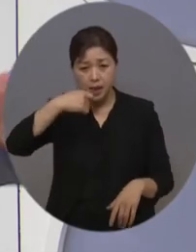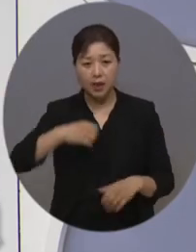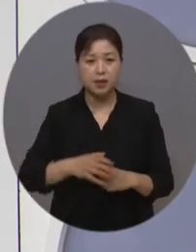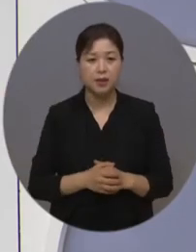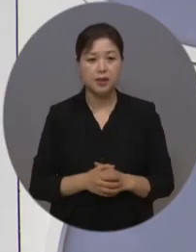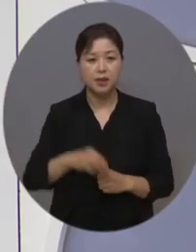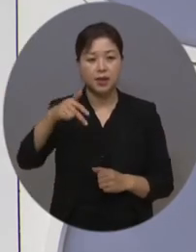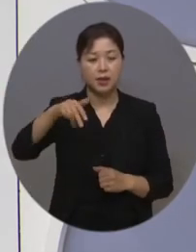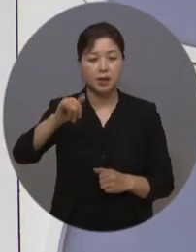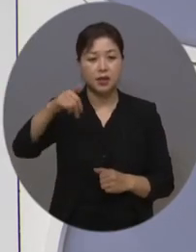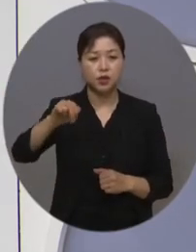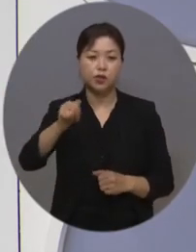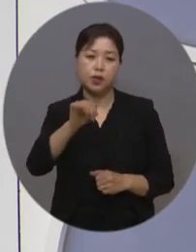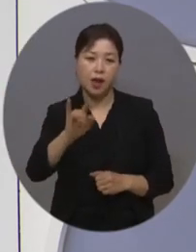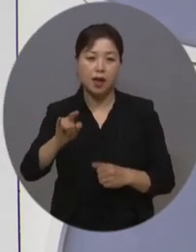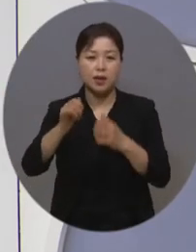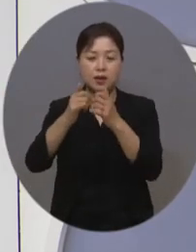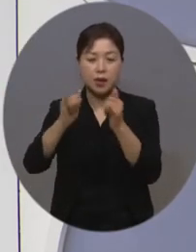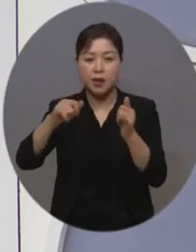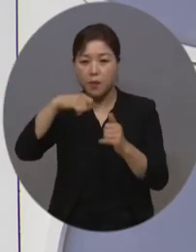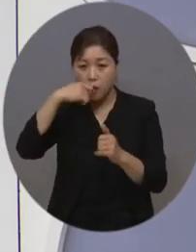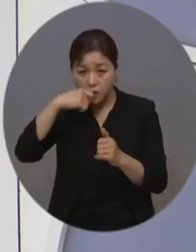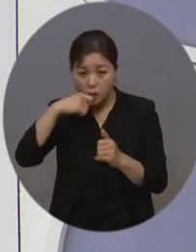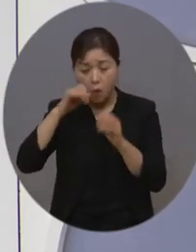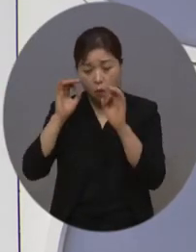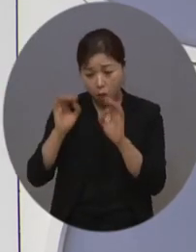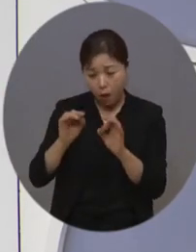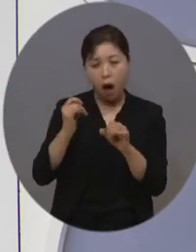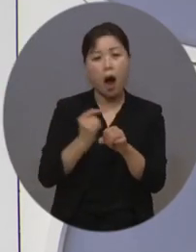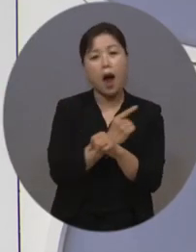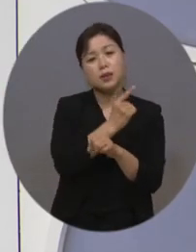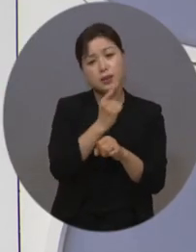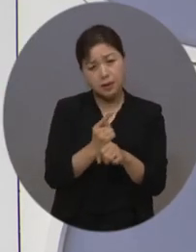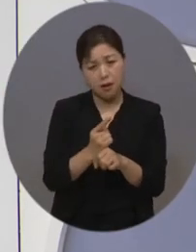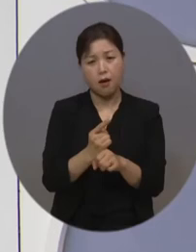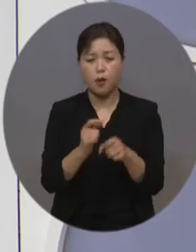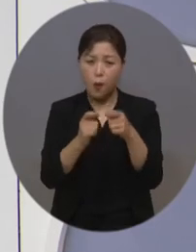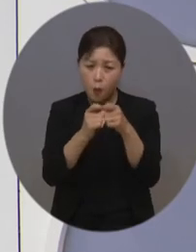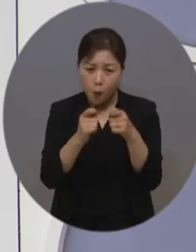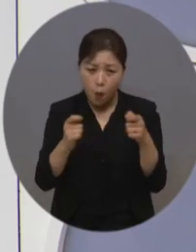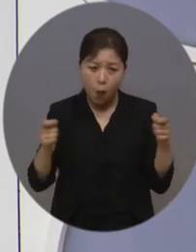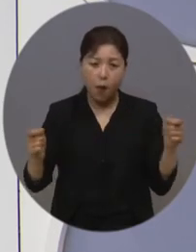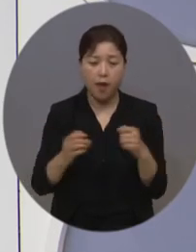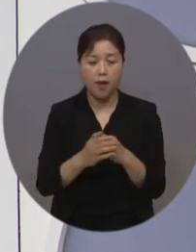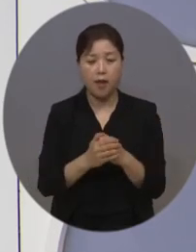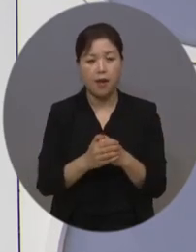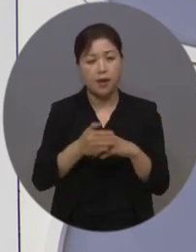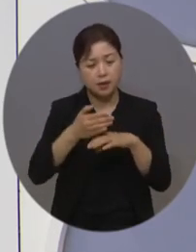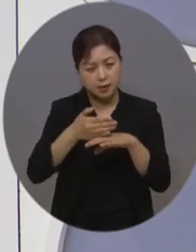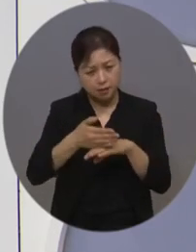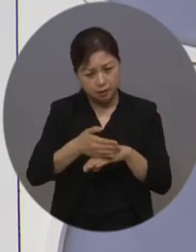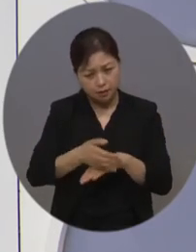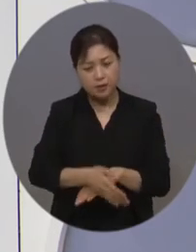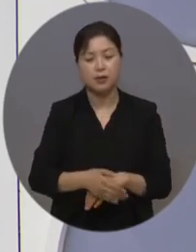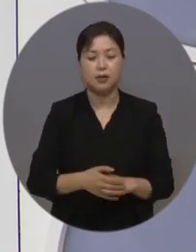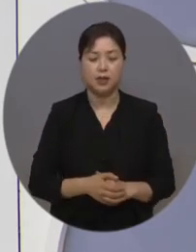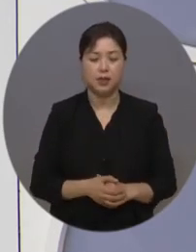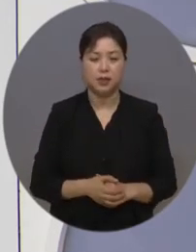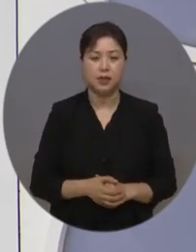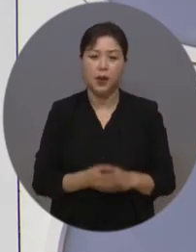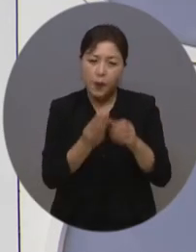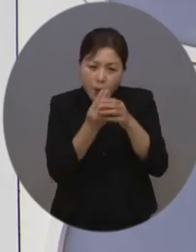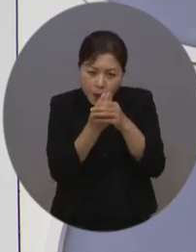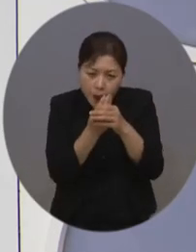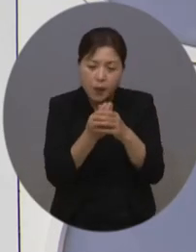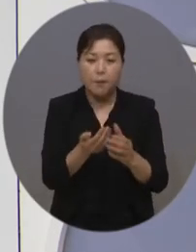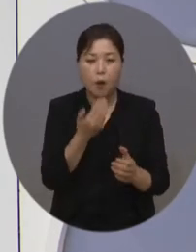지중해 사람들 식사하는 거 보면은 뭐 거의 한 시간 걸립니다. 예. 그러니까 이제 천천히 그 다음에 이제